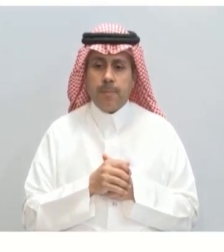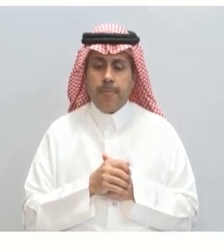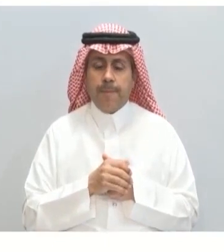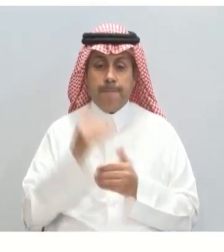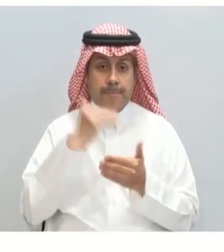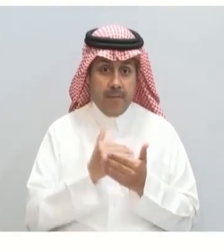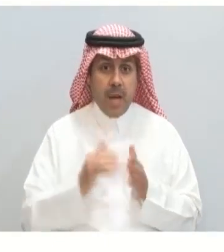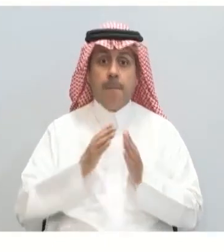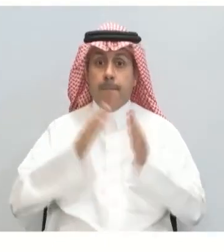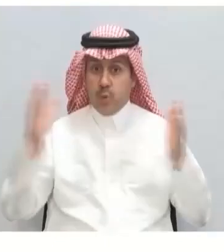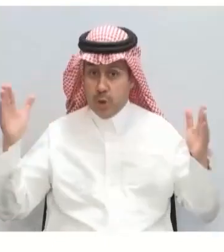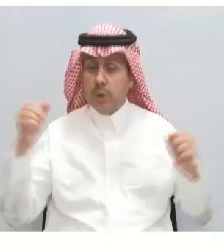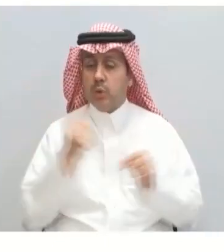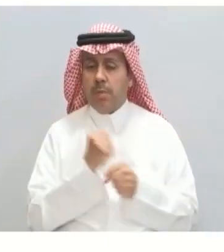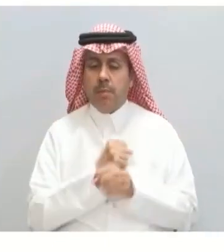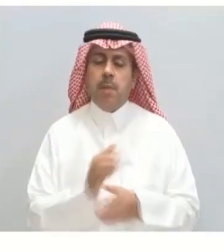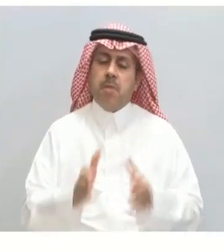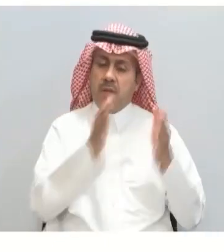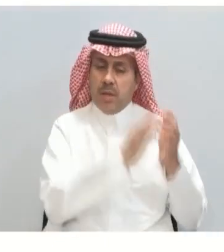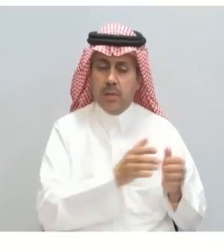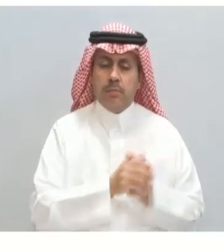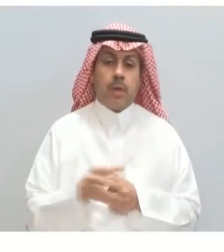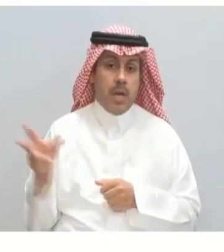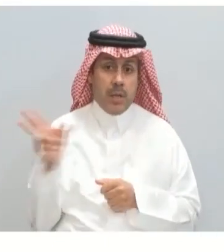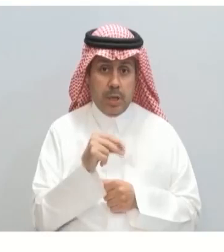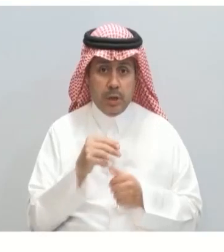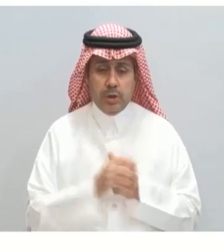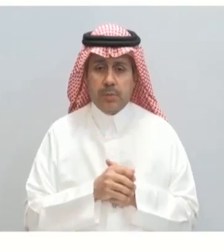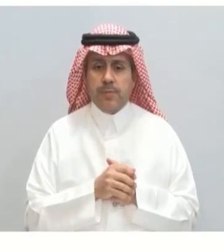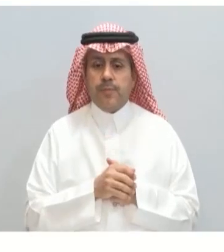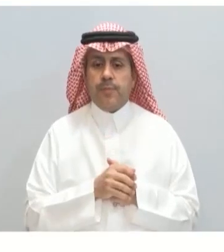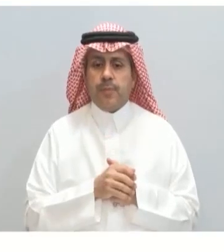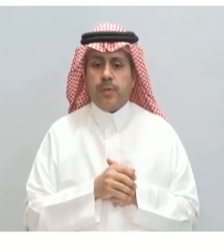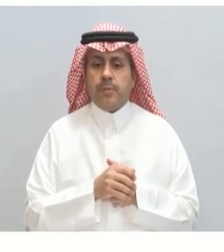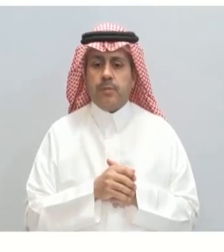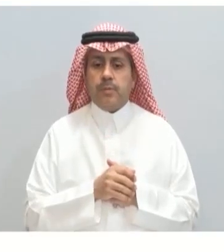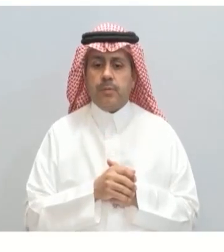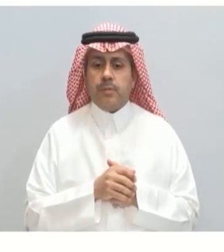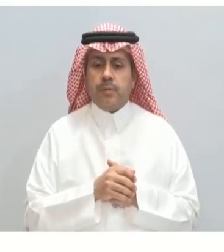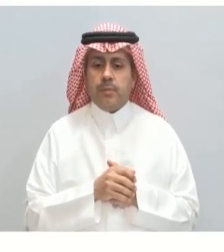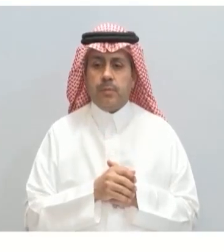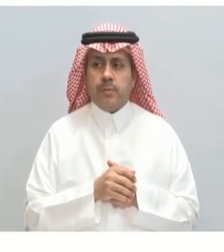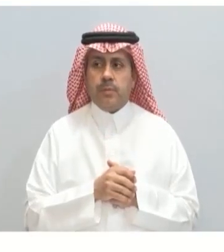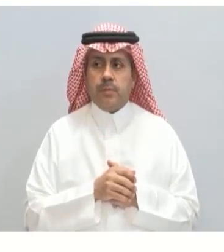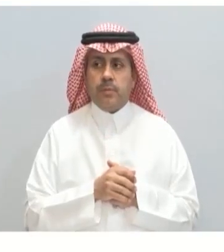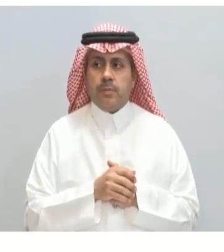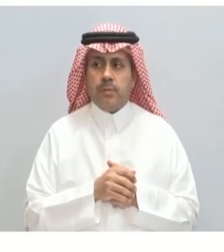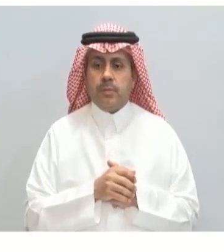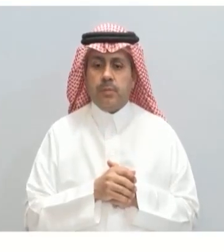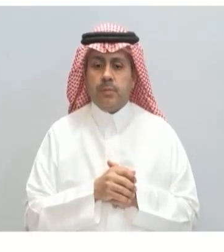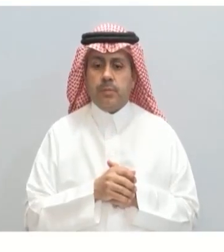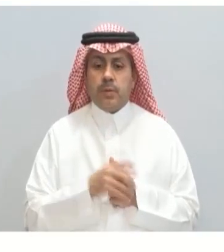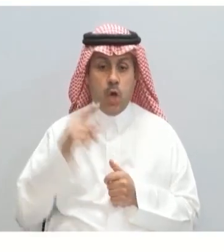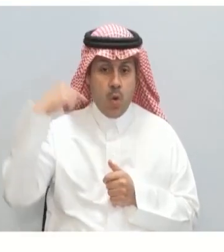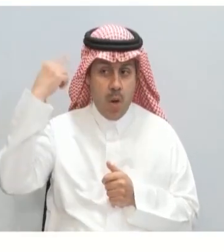الحاله الموسعه سنطبق بعد ذلك ستعطينا نتائج هذه الحاله اذا